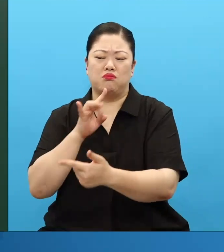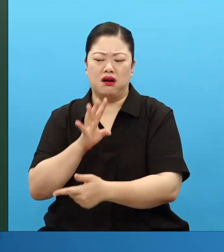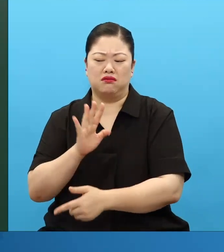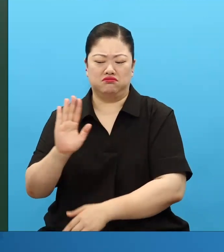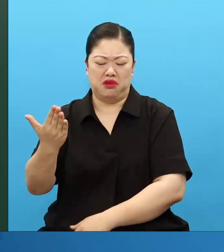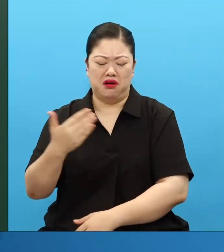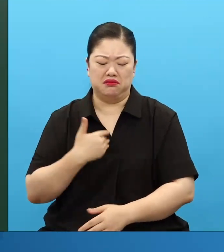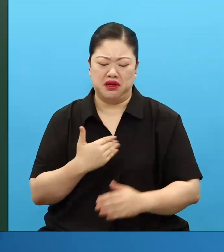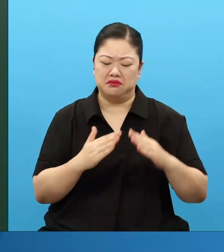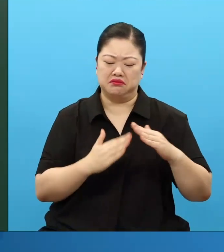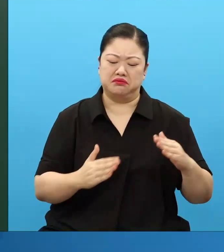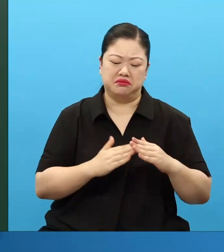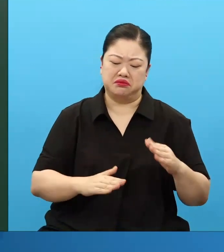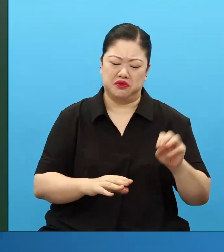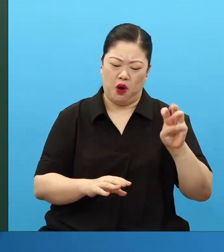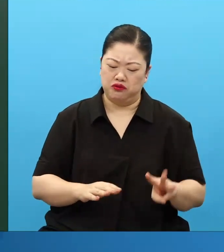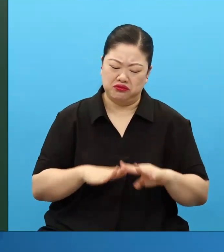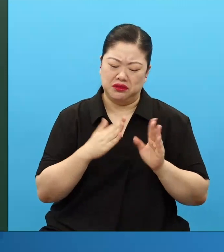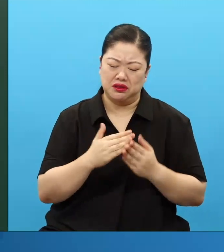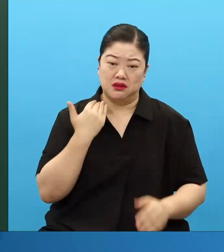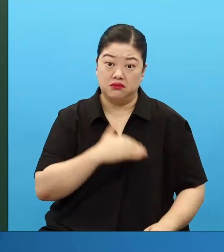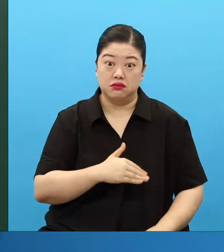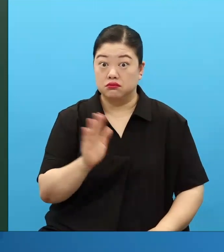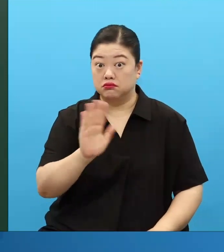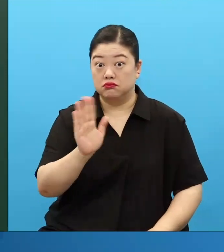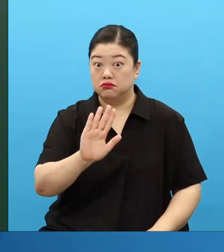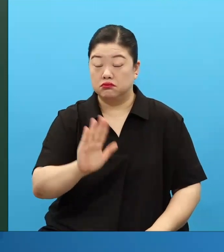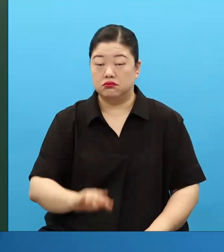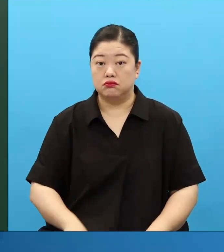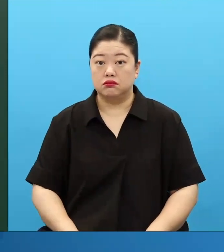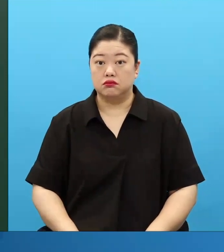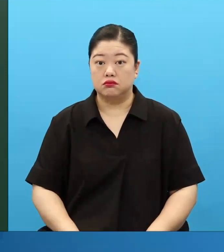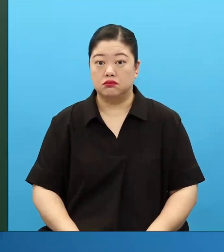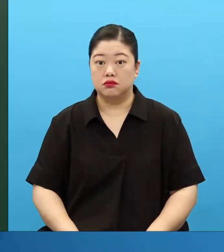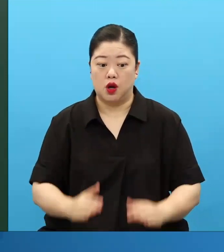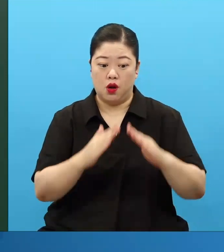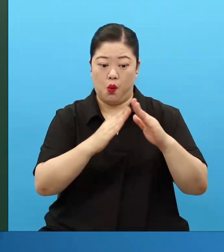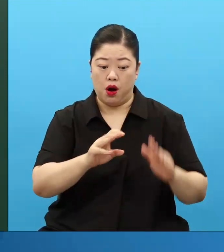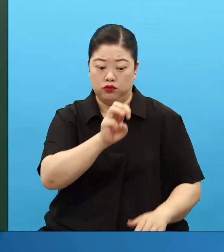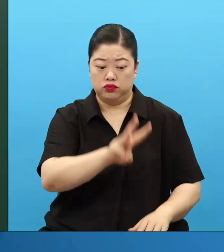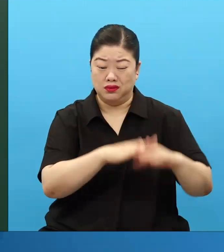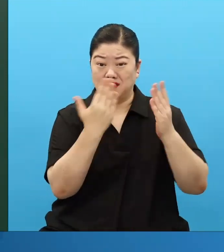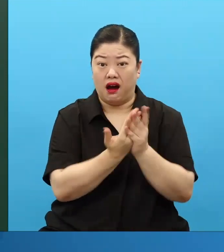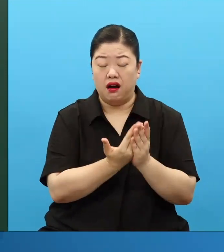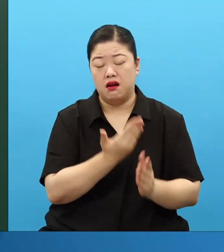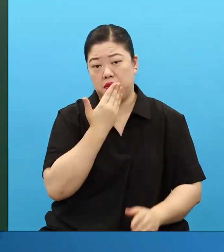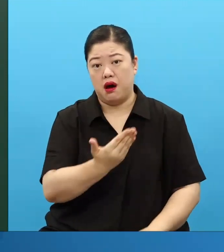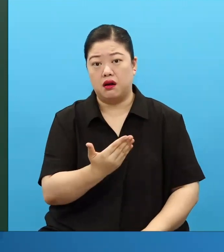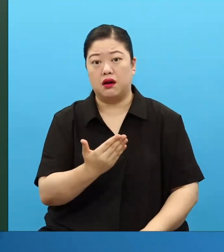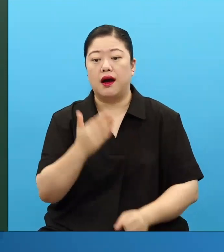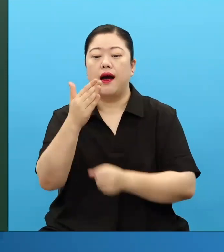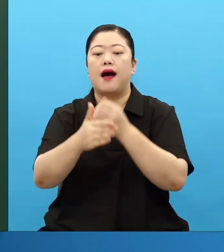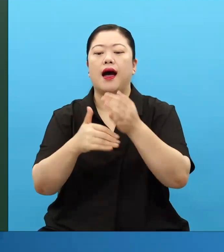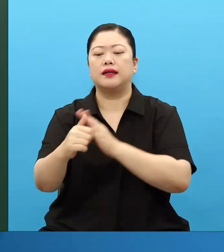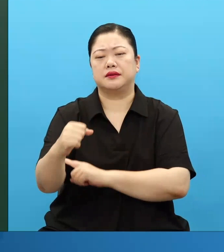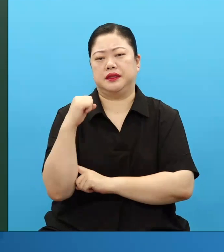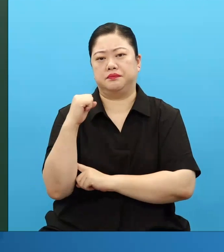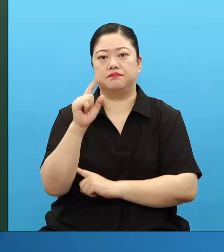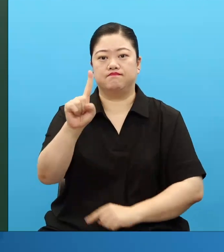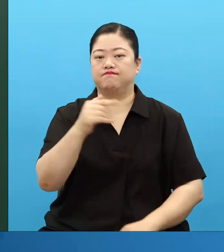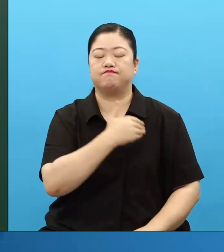능력으로 죽는 줄 알았는데 곡식을 거두었어요. They thought they were going to die, but in just 50 days, by God's works, they were able to harvest their first